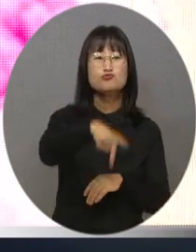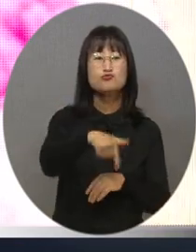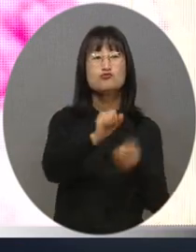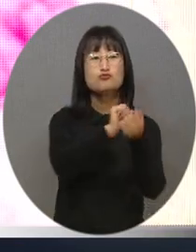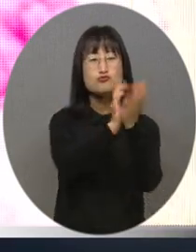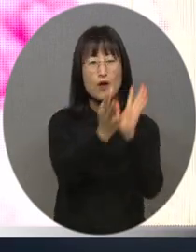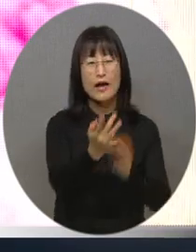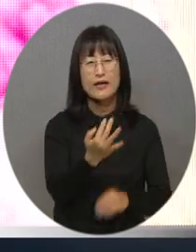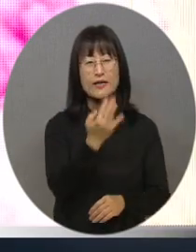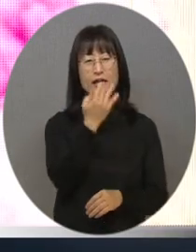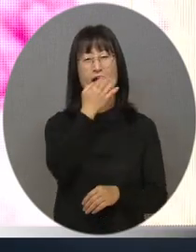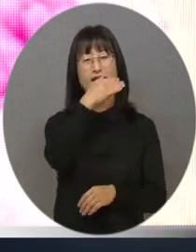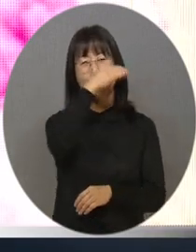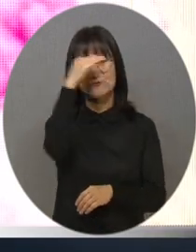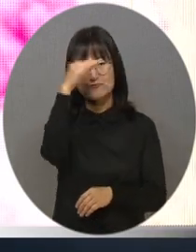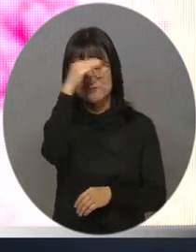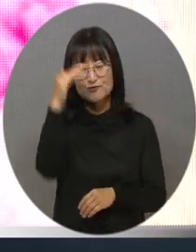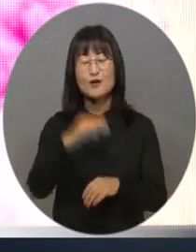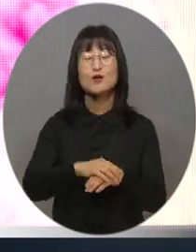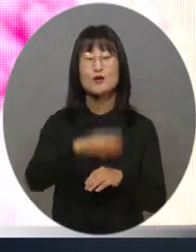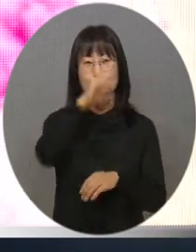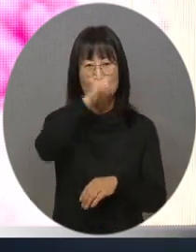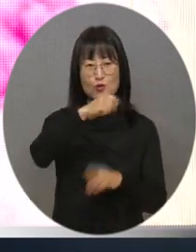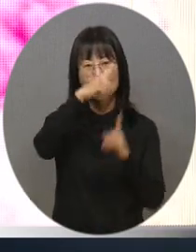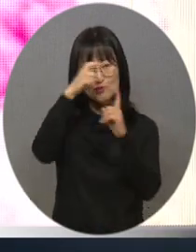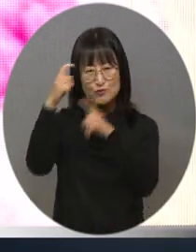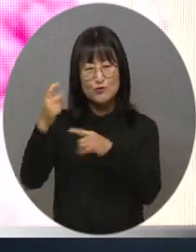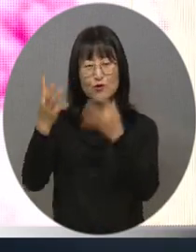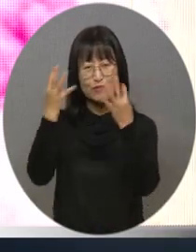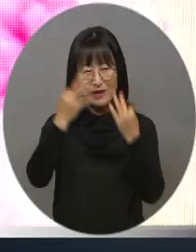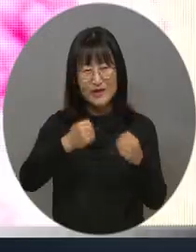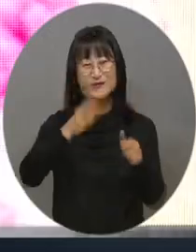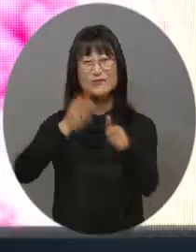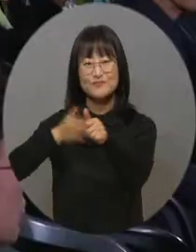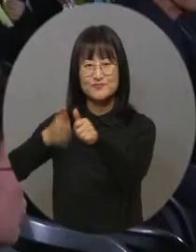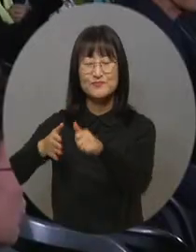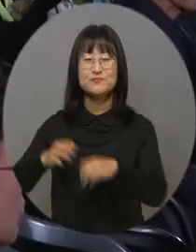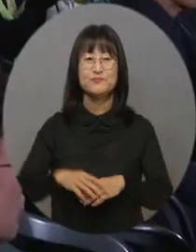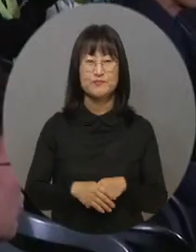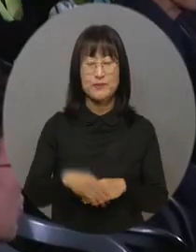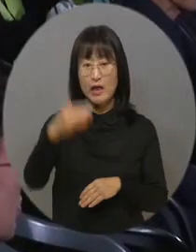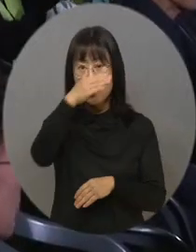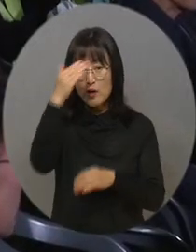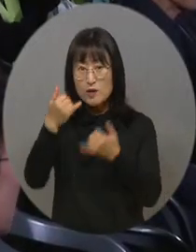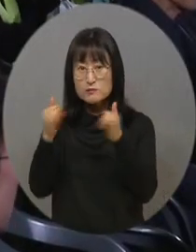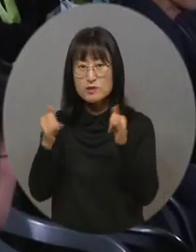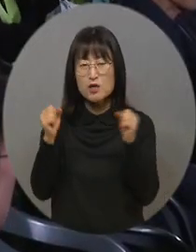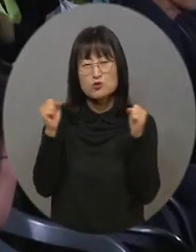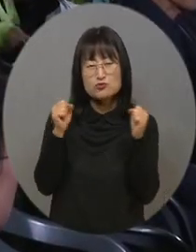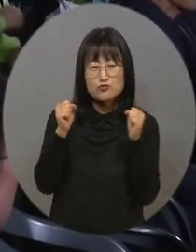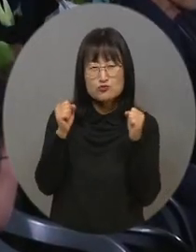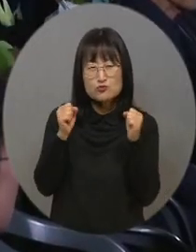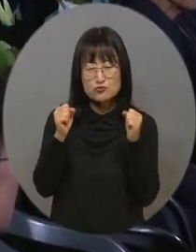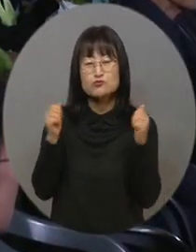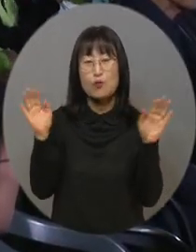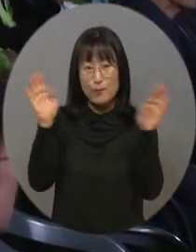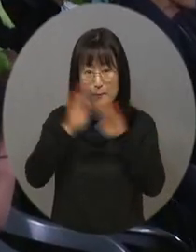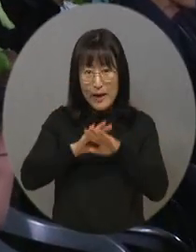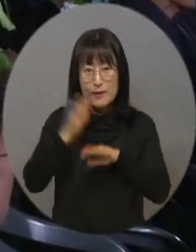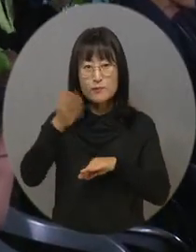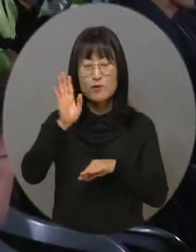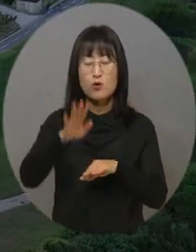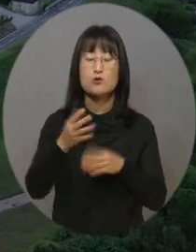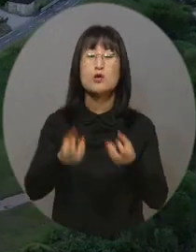많이 만끽하시고 좋은 추억 많이 가져가시길 부탁드립니다. 관람객들은 쌀쌀해진 밤공기 속에서도